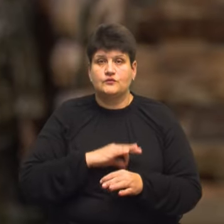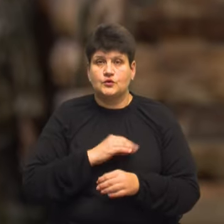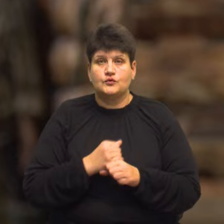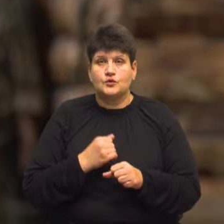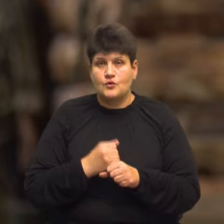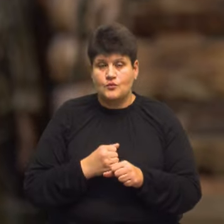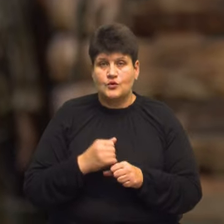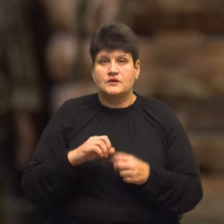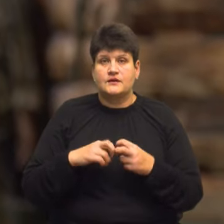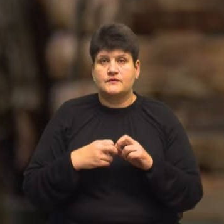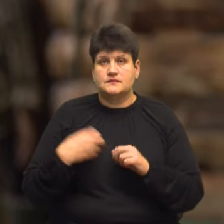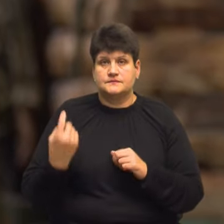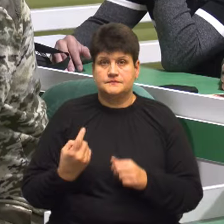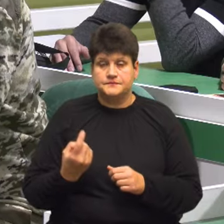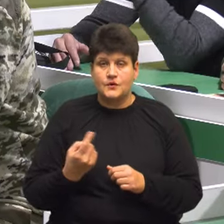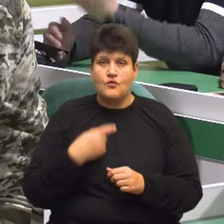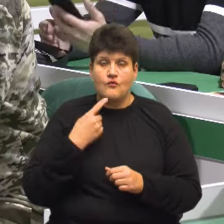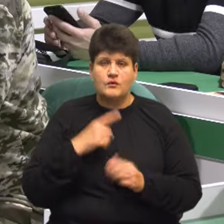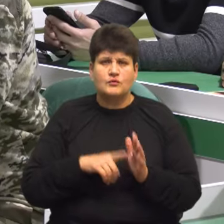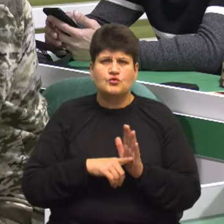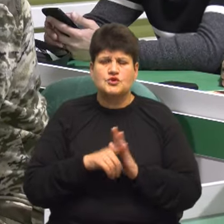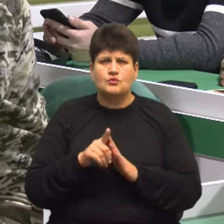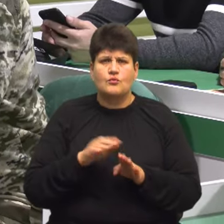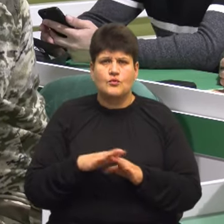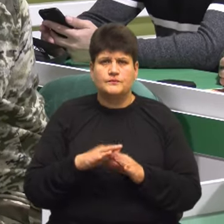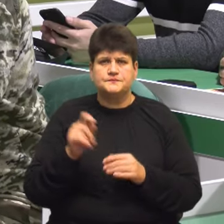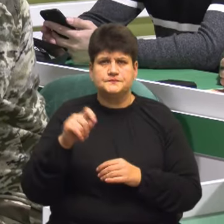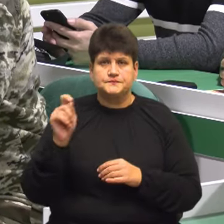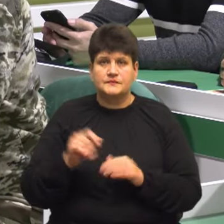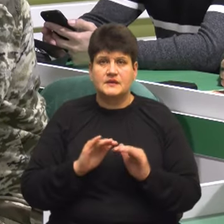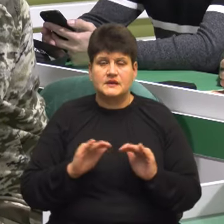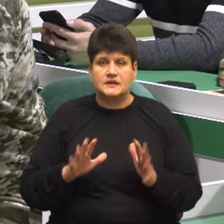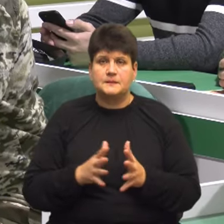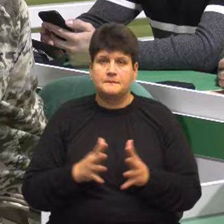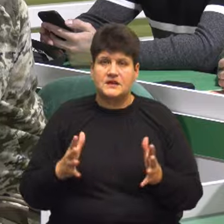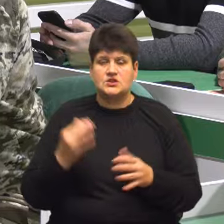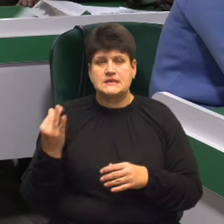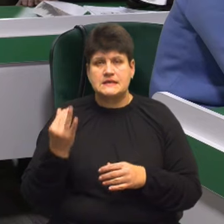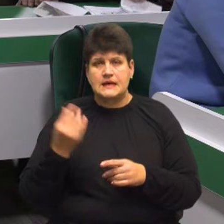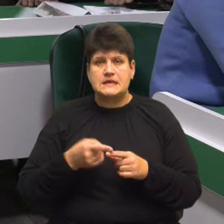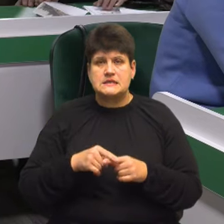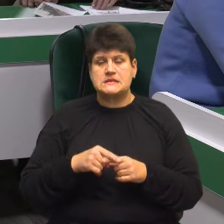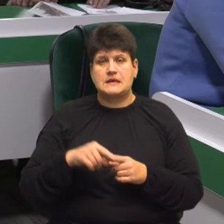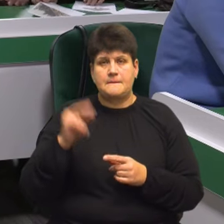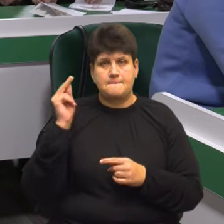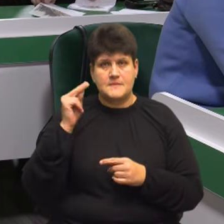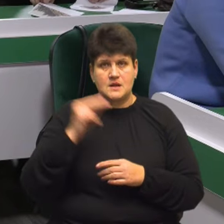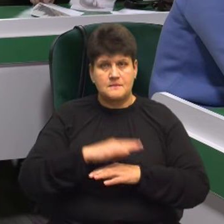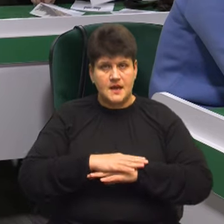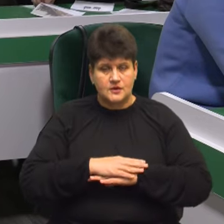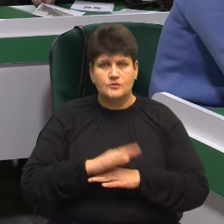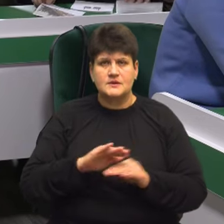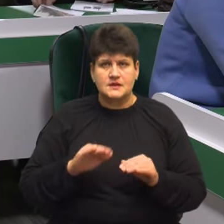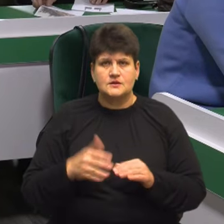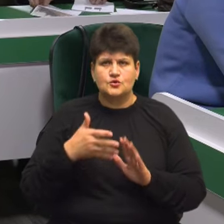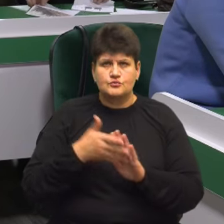ліцею на Івано-Франківщині. Каже, після початку повномасштабного вторгнення діти стали більше цікавитися цим предметом. Діти розуміють, що їм це